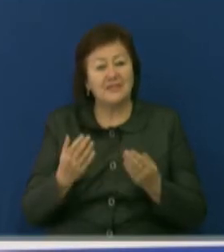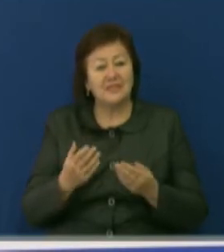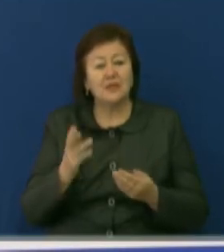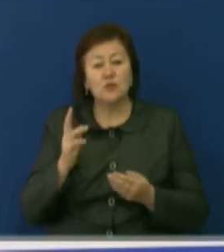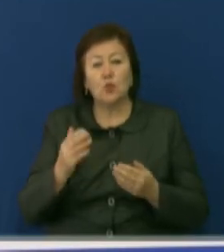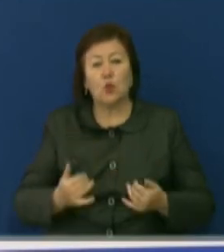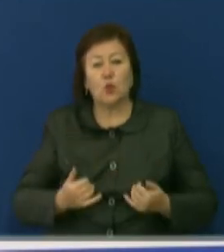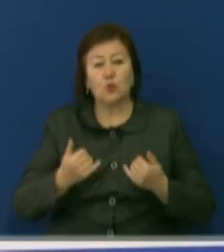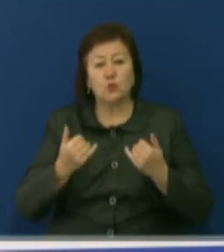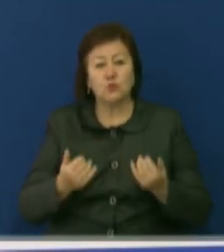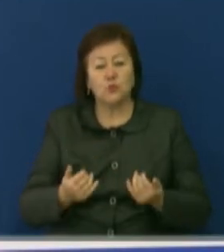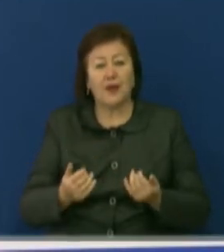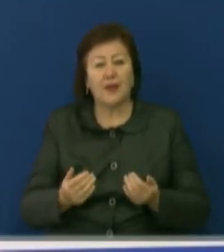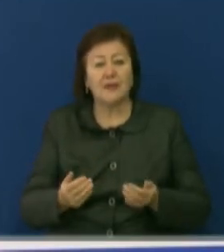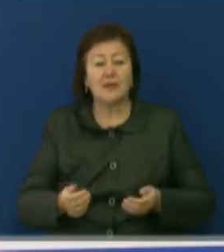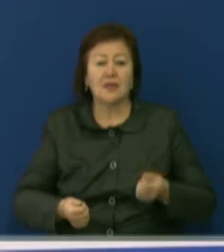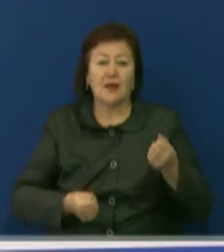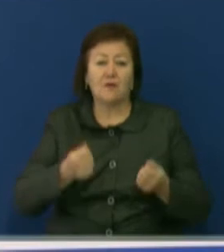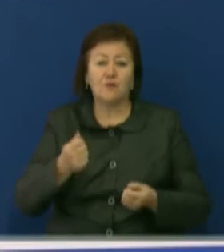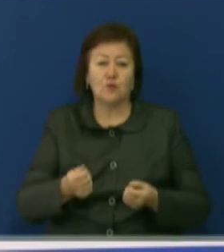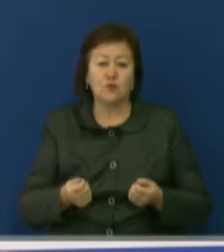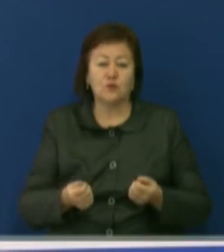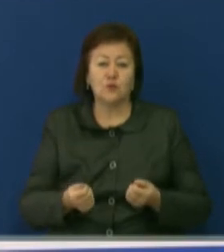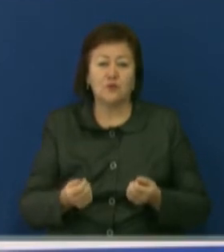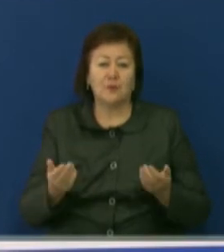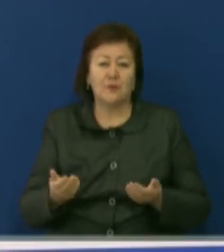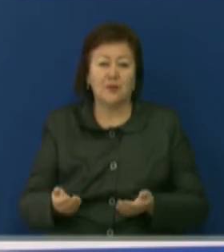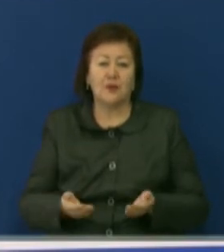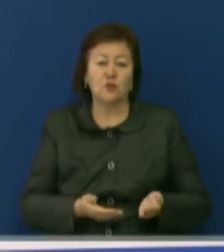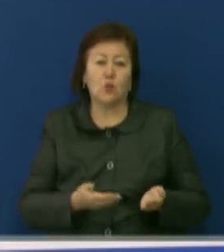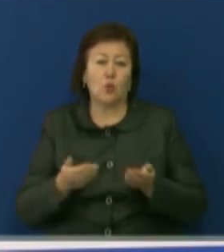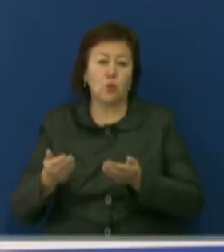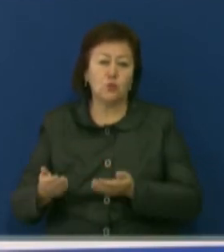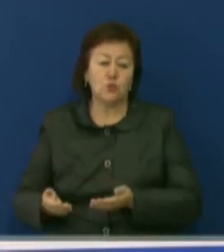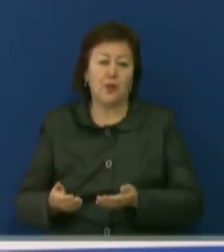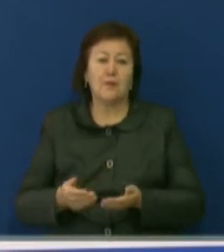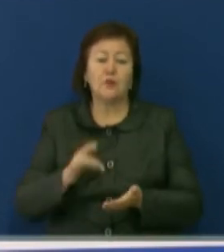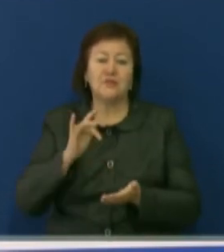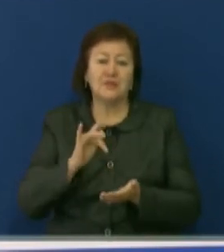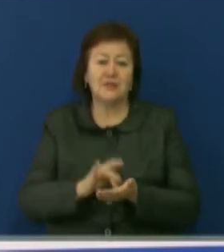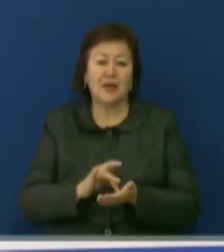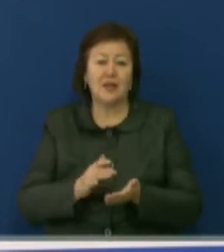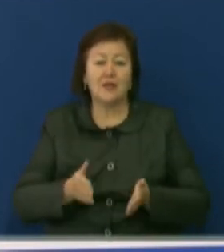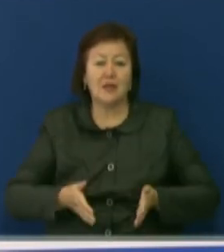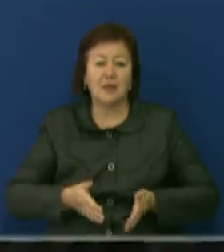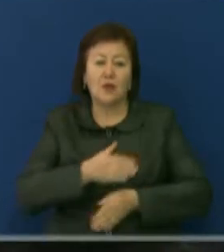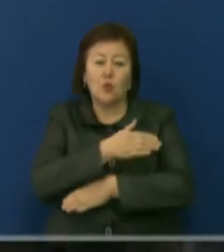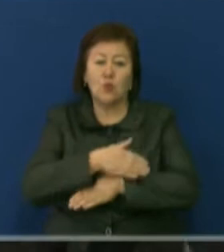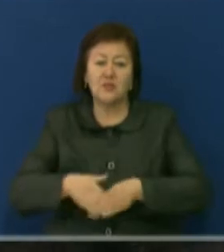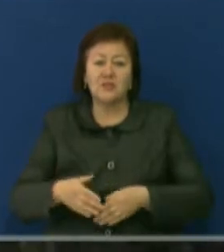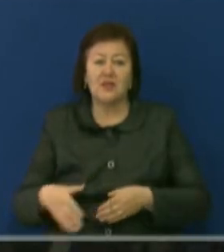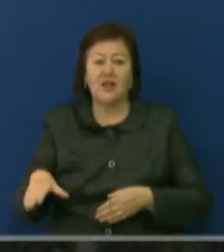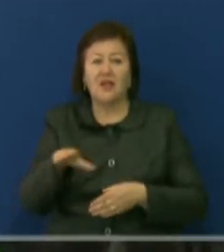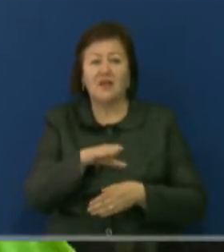Арнайы дабылы қосылған өрт сөндіру автокөлігі берілген тапсырма бойынша орталық көшелермен жүріп өтті. Бұл ретте барлық көлік жүргізушілері